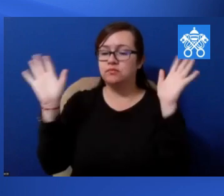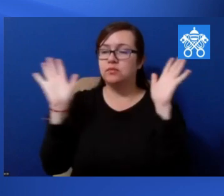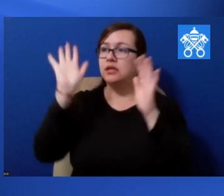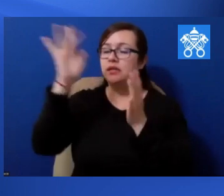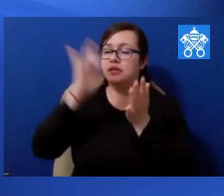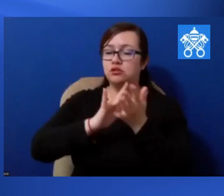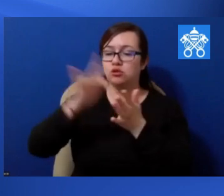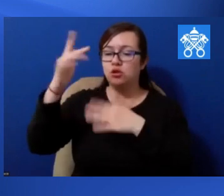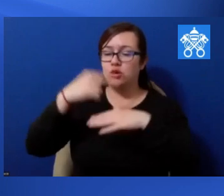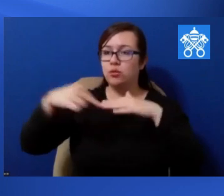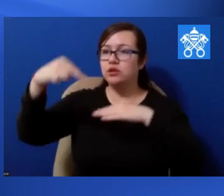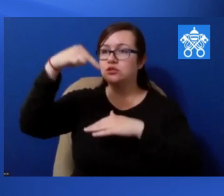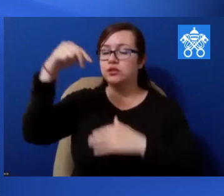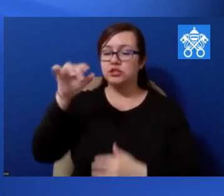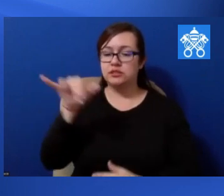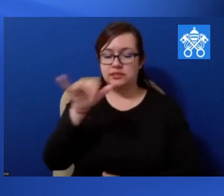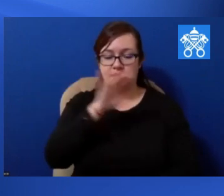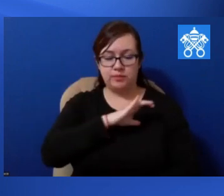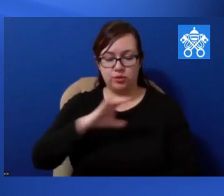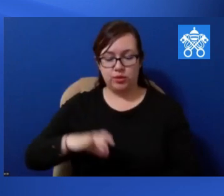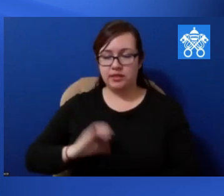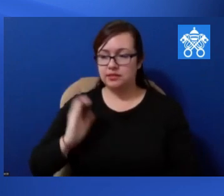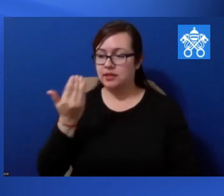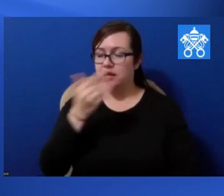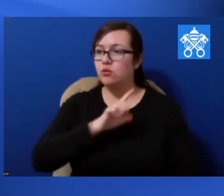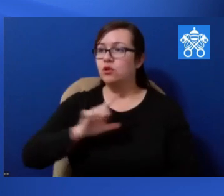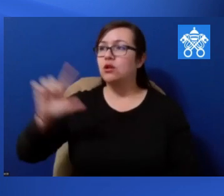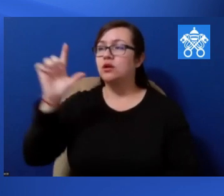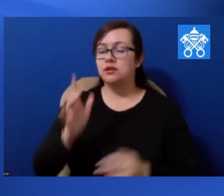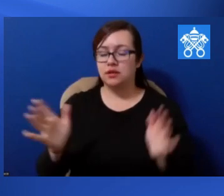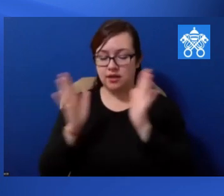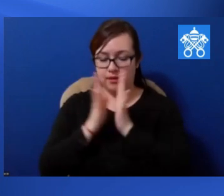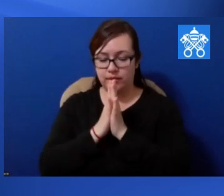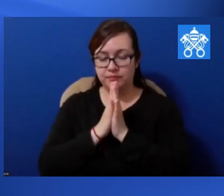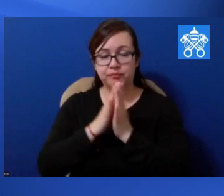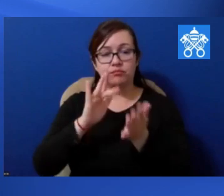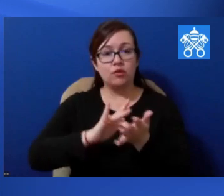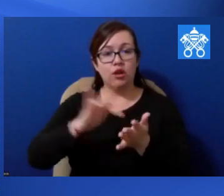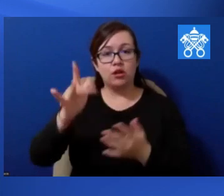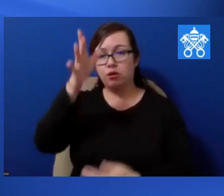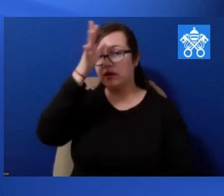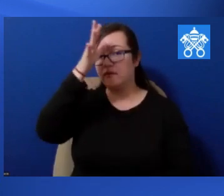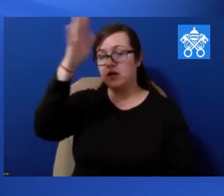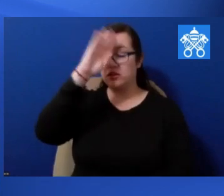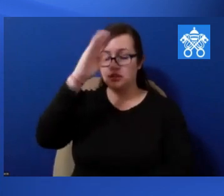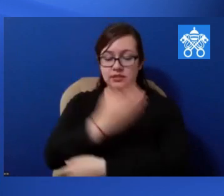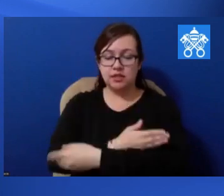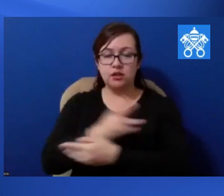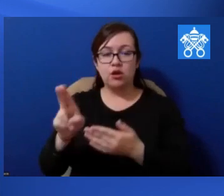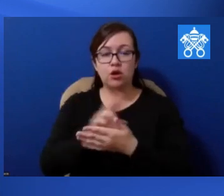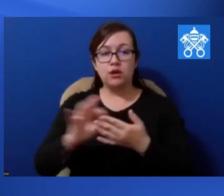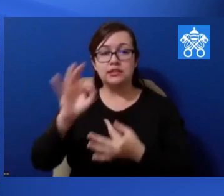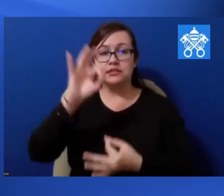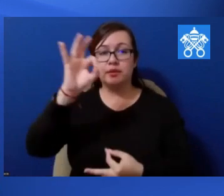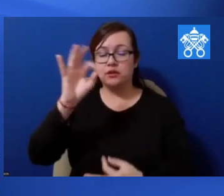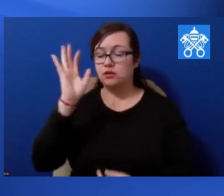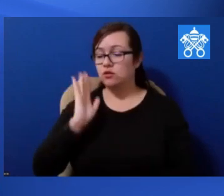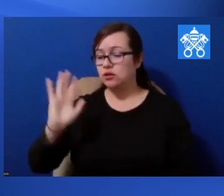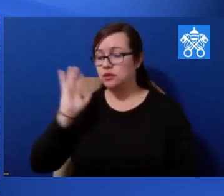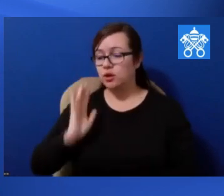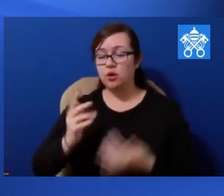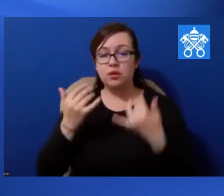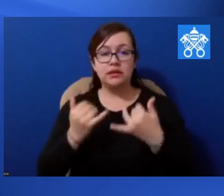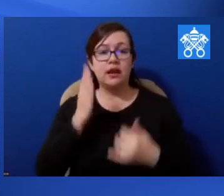Christum Dominum nostrum. Amen. Gloria Patri et Filio et Spiritui Sancto. sic ut erat in principio et nunc et